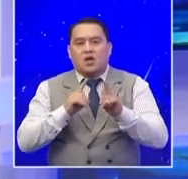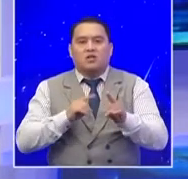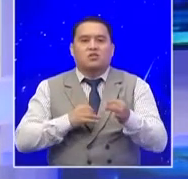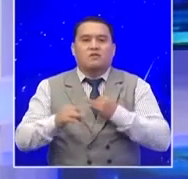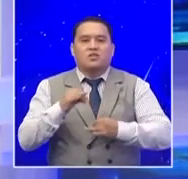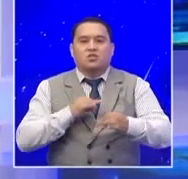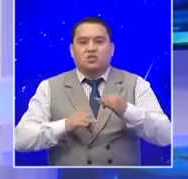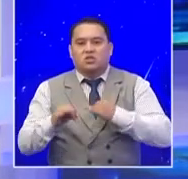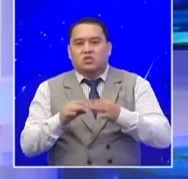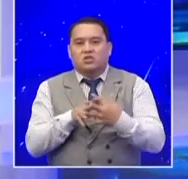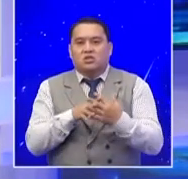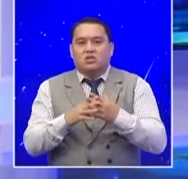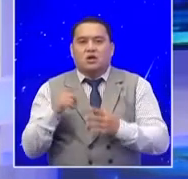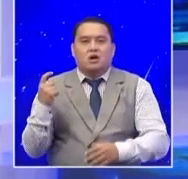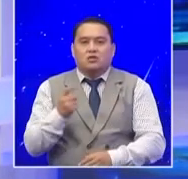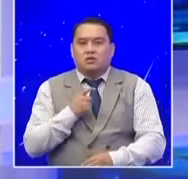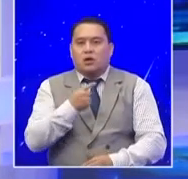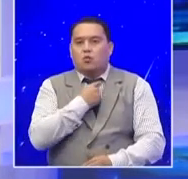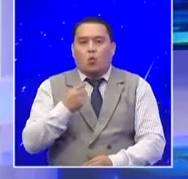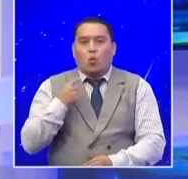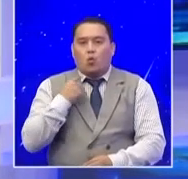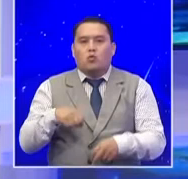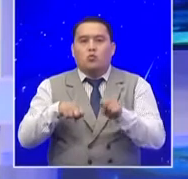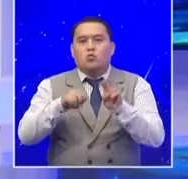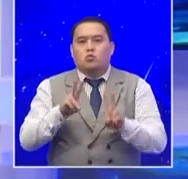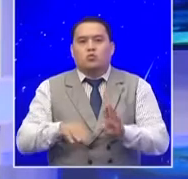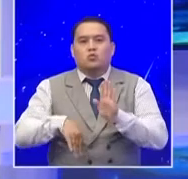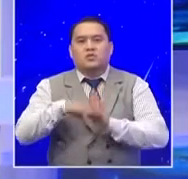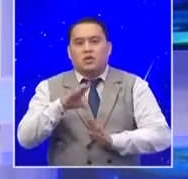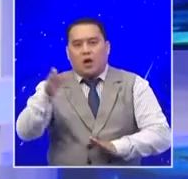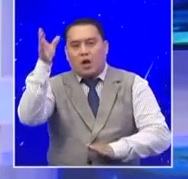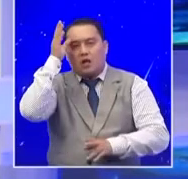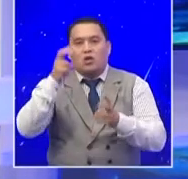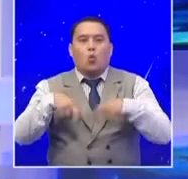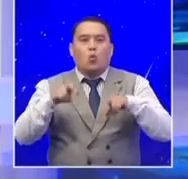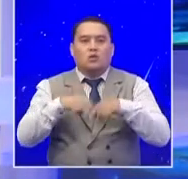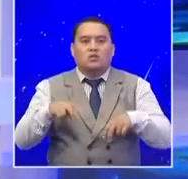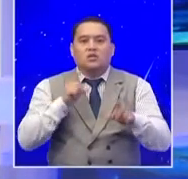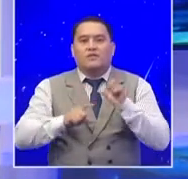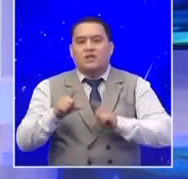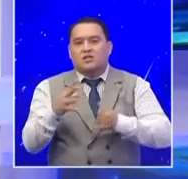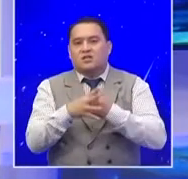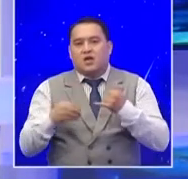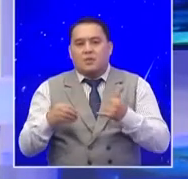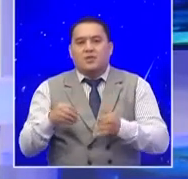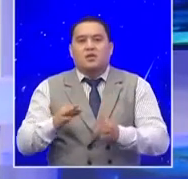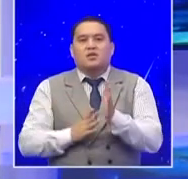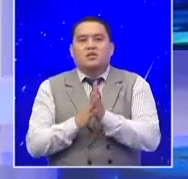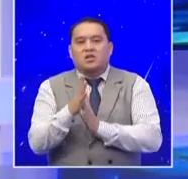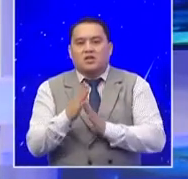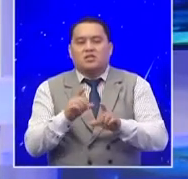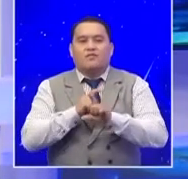на площадке агропарка «Талдыкурган». Ведущие специалисты Казахского научно-исследовательского института земледелия и